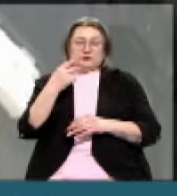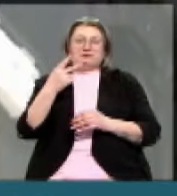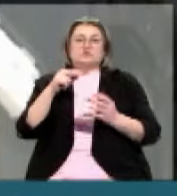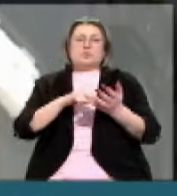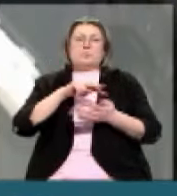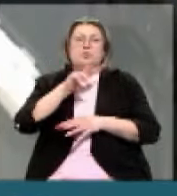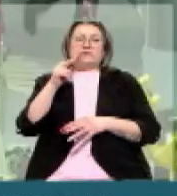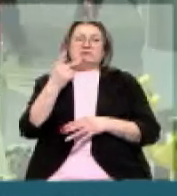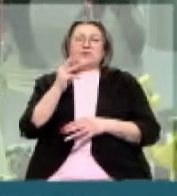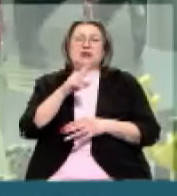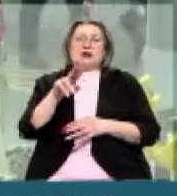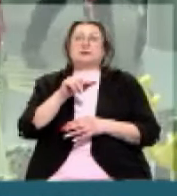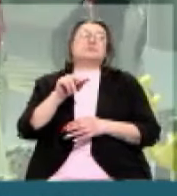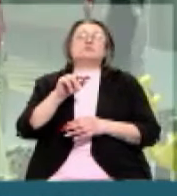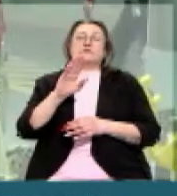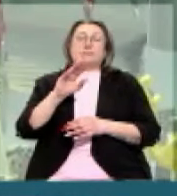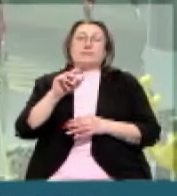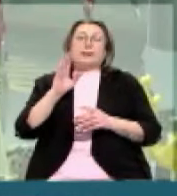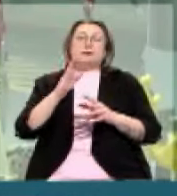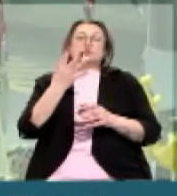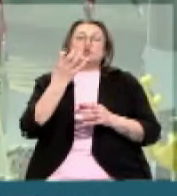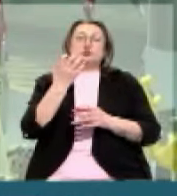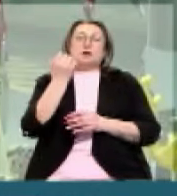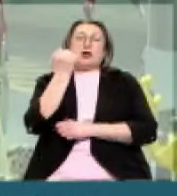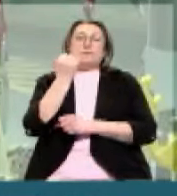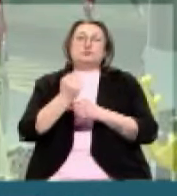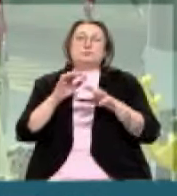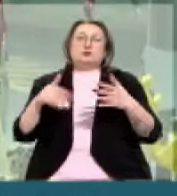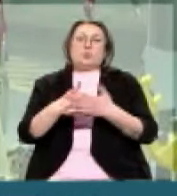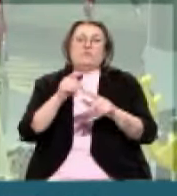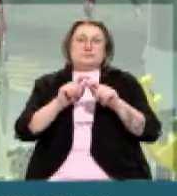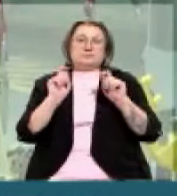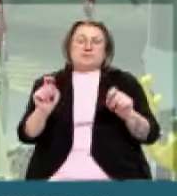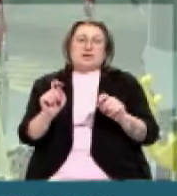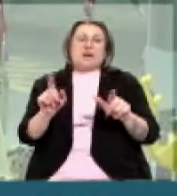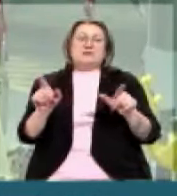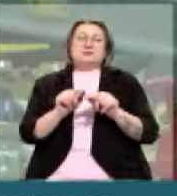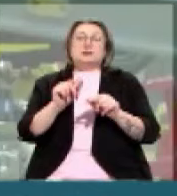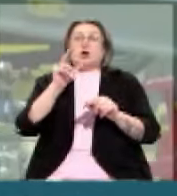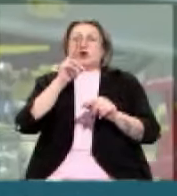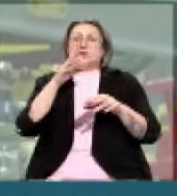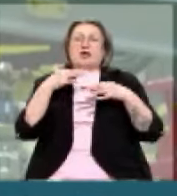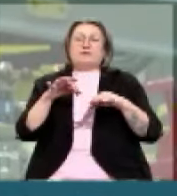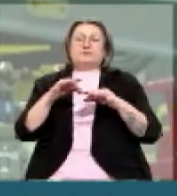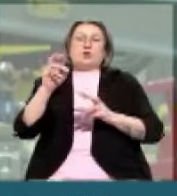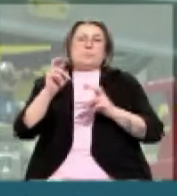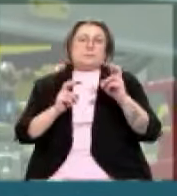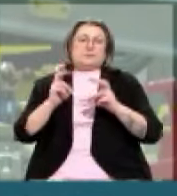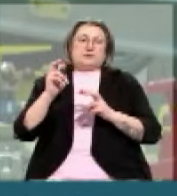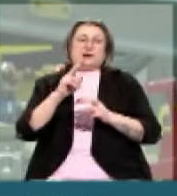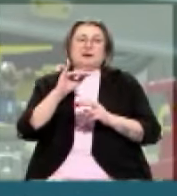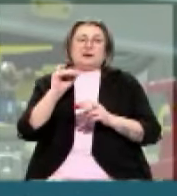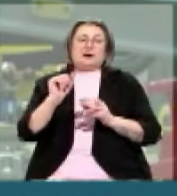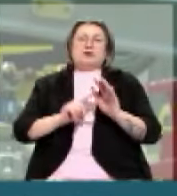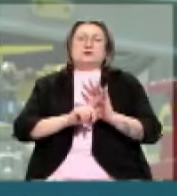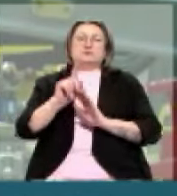серіктестігі жылына 30 мың Chevrolet Onix автокөлігін құрастыру үшін құны 23 миллиард теңге болатын инвестициялық жобаны жүзеге